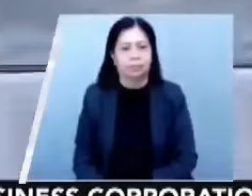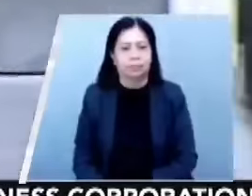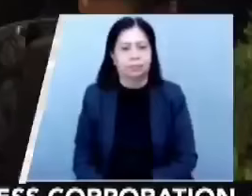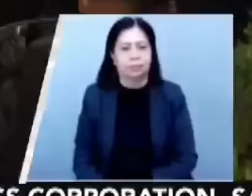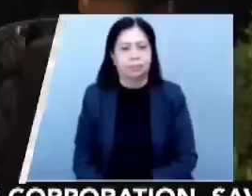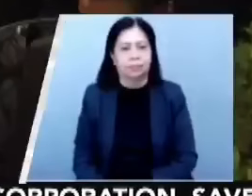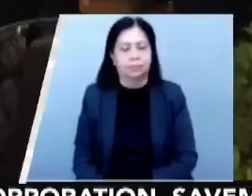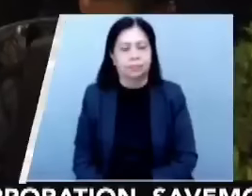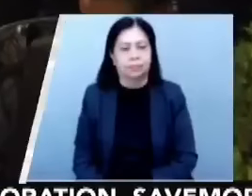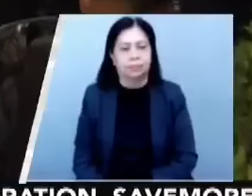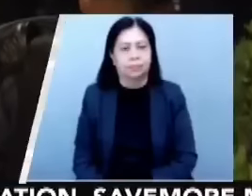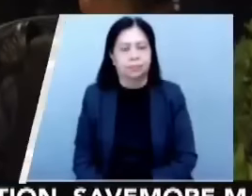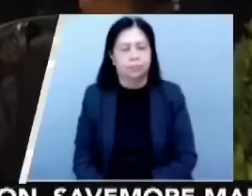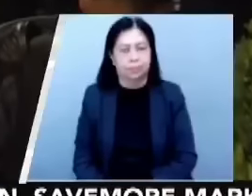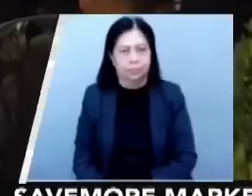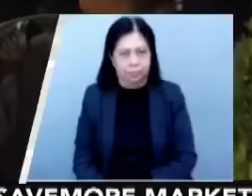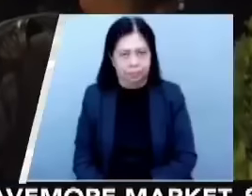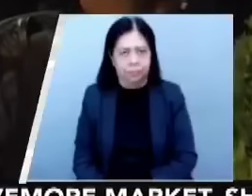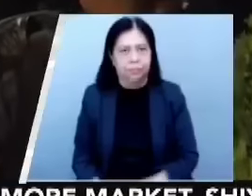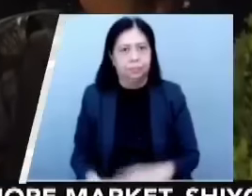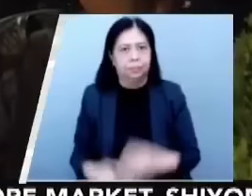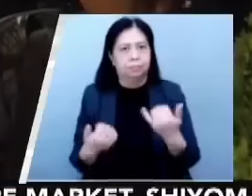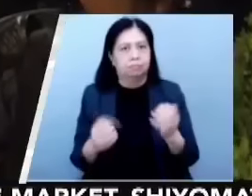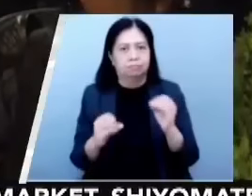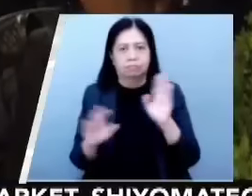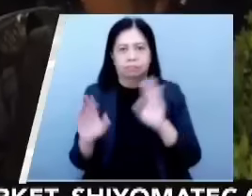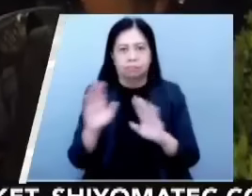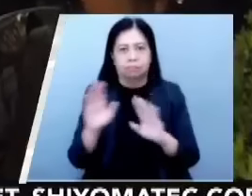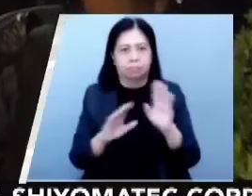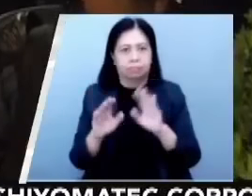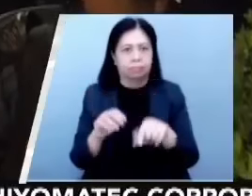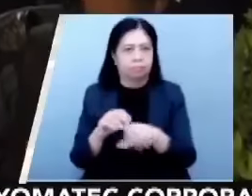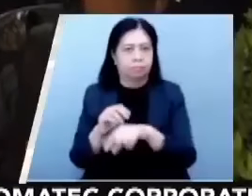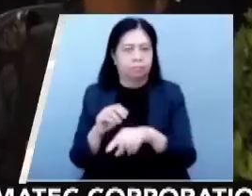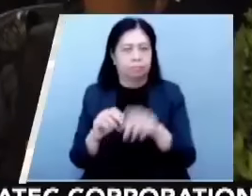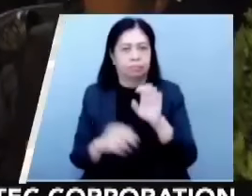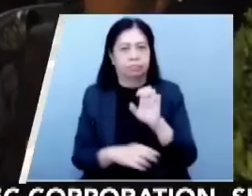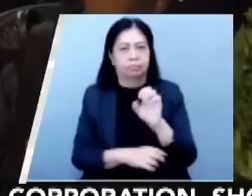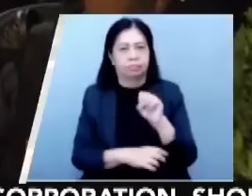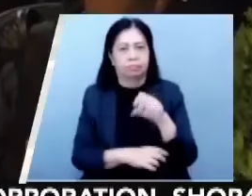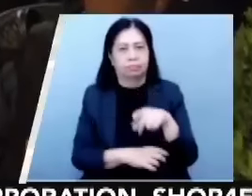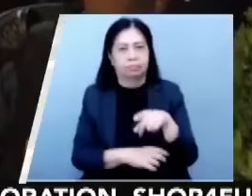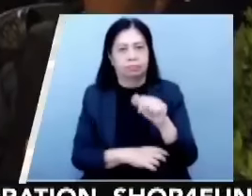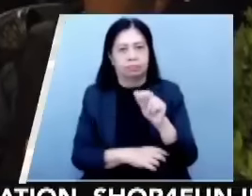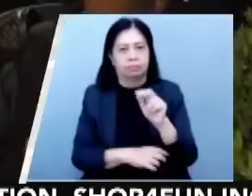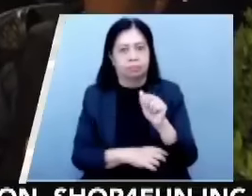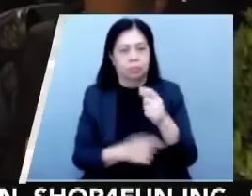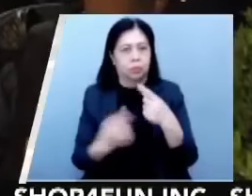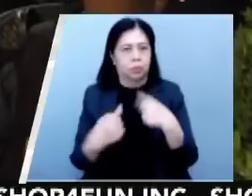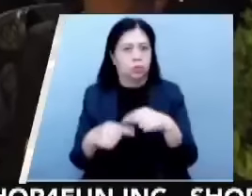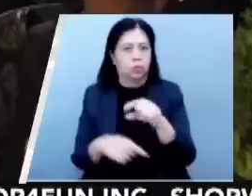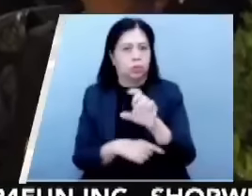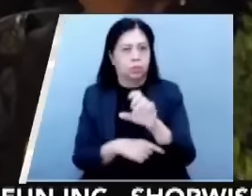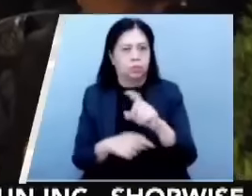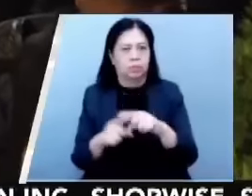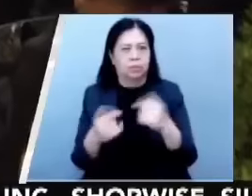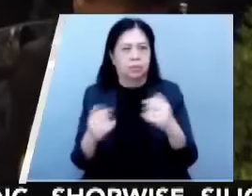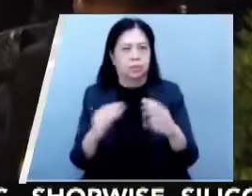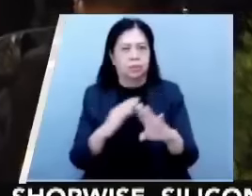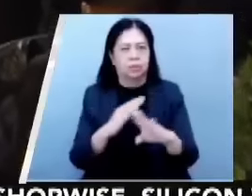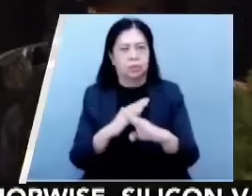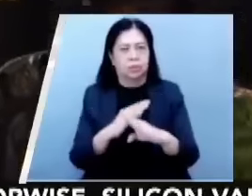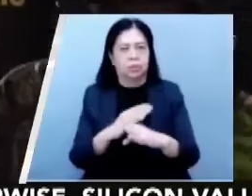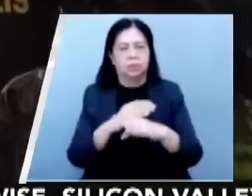Vicky, sa mga oras ito, wala namang problema yung bahagi ng Espanya na papunta ng Quezon City. Kaya lang sarado pa rin ito, nakabara itong